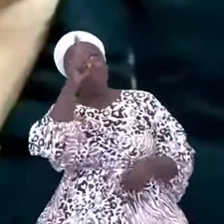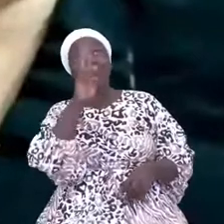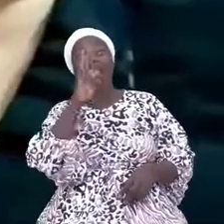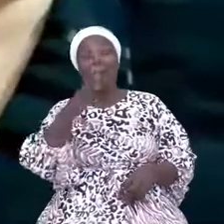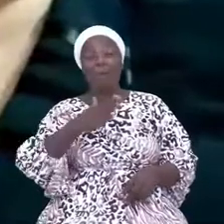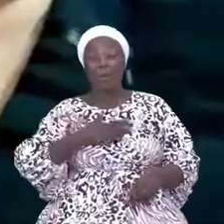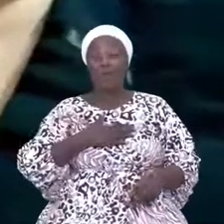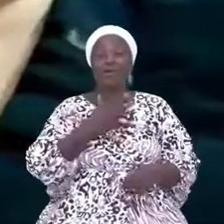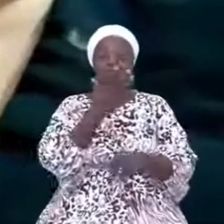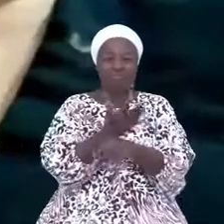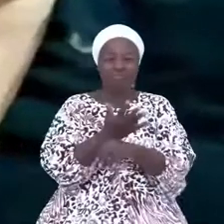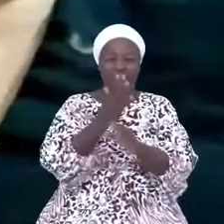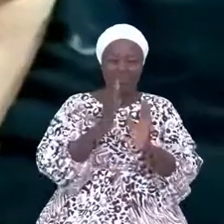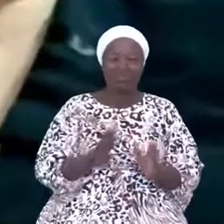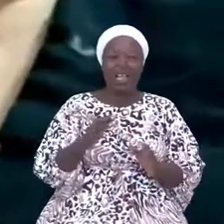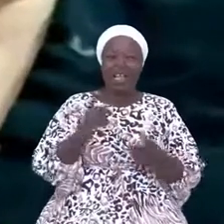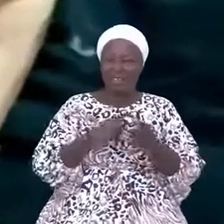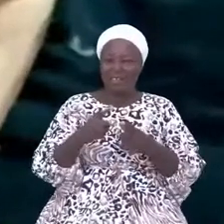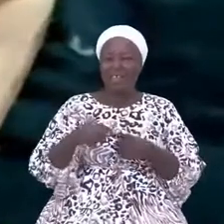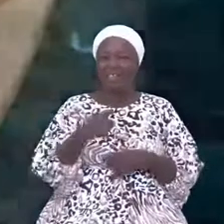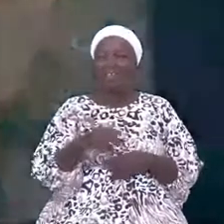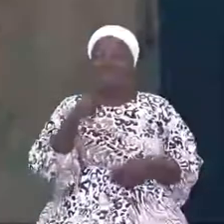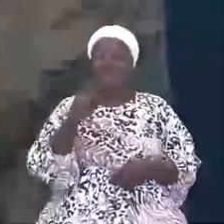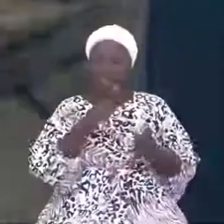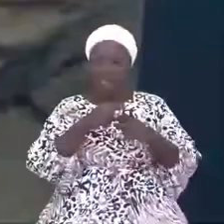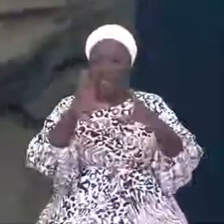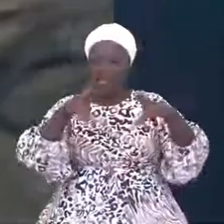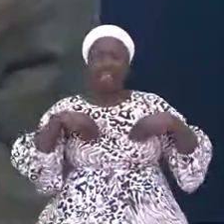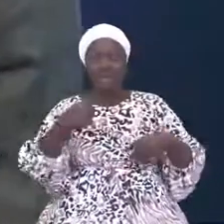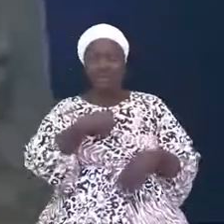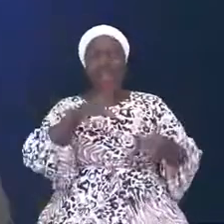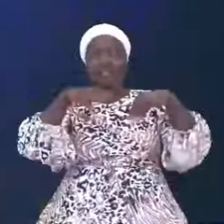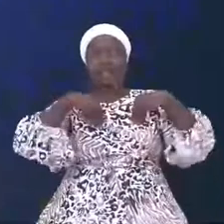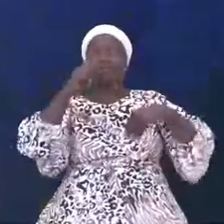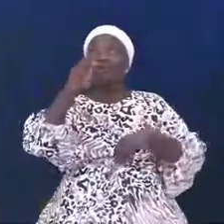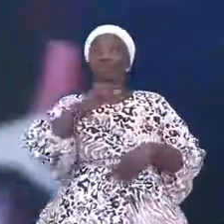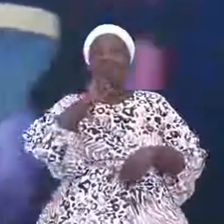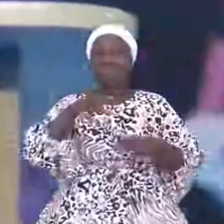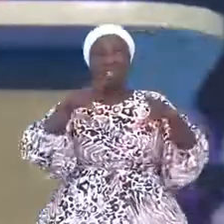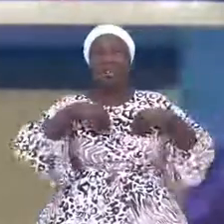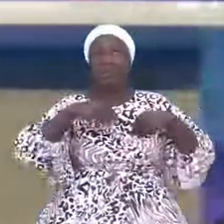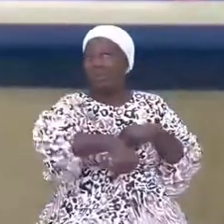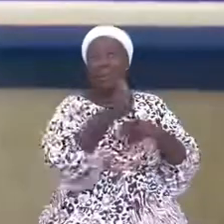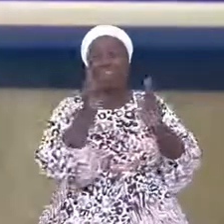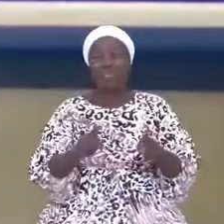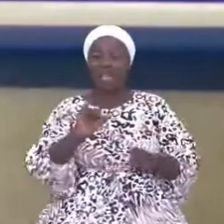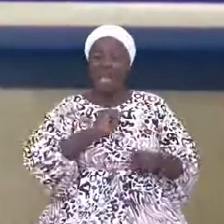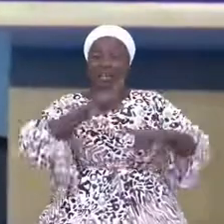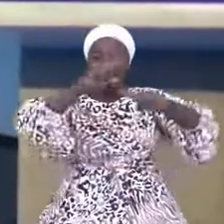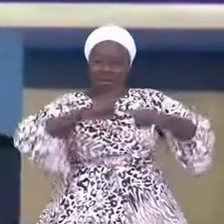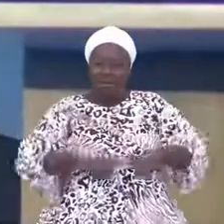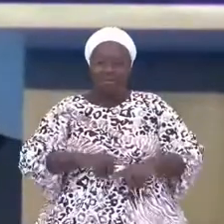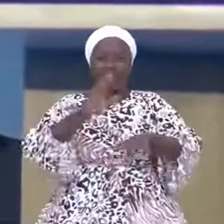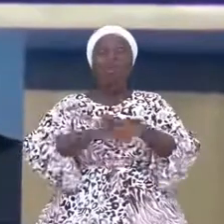tu dis, tu es mon médiateur, je t'accepte, je n'accepte personne